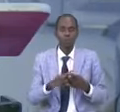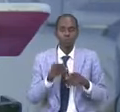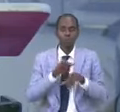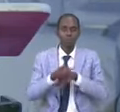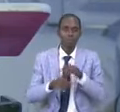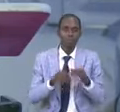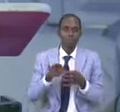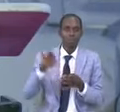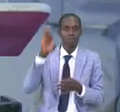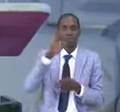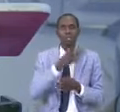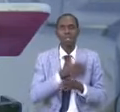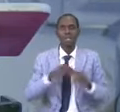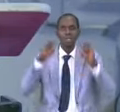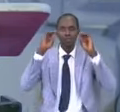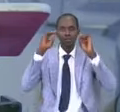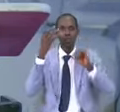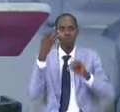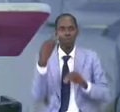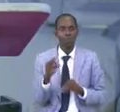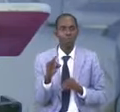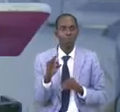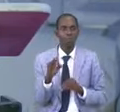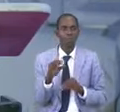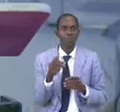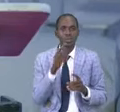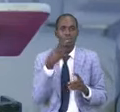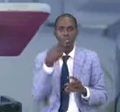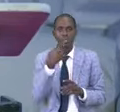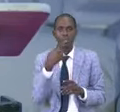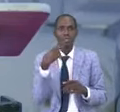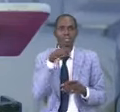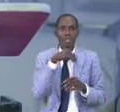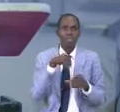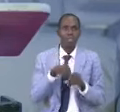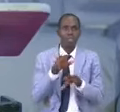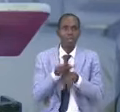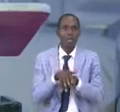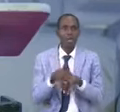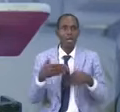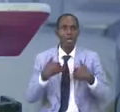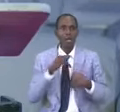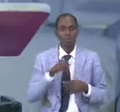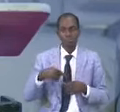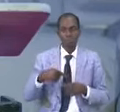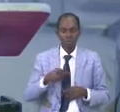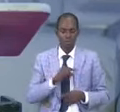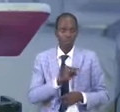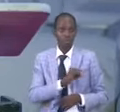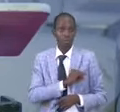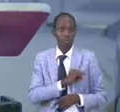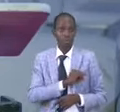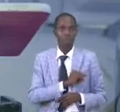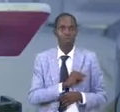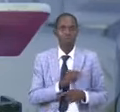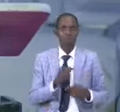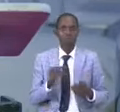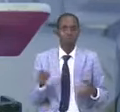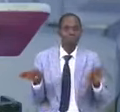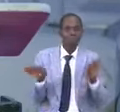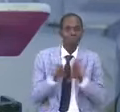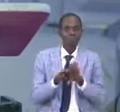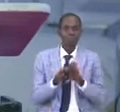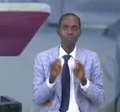portant la marque de la friterie Sud dans leur propre conscience vous savez pourquoi les gens devient ils s'en